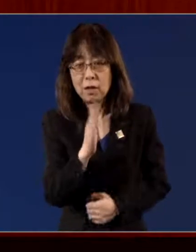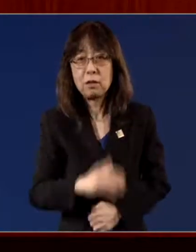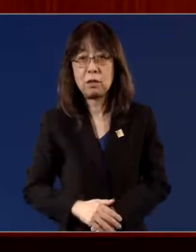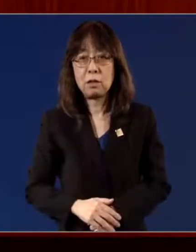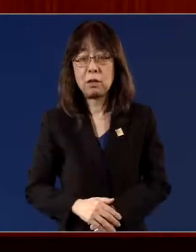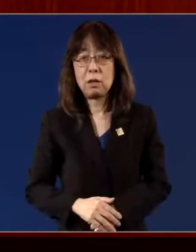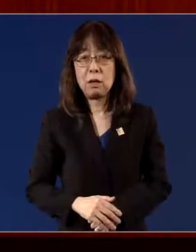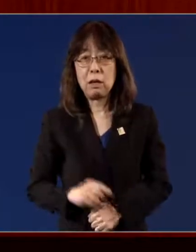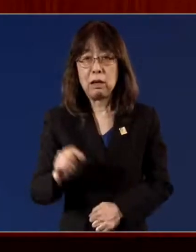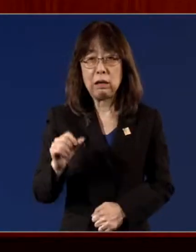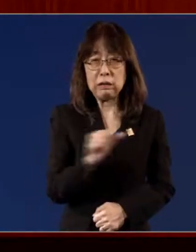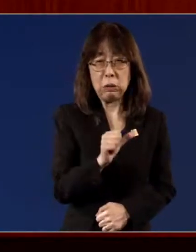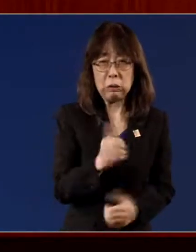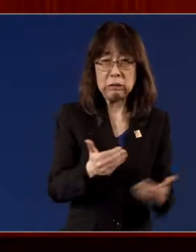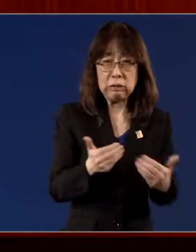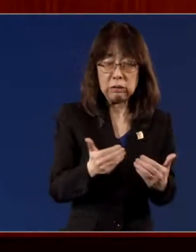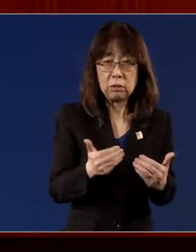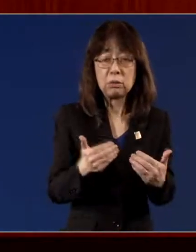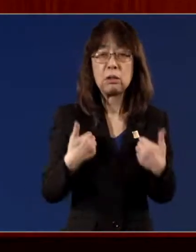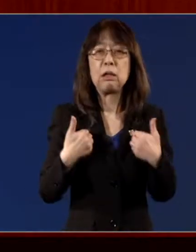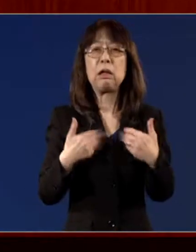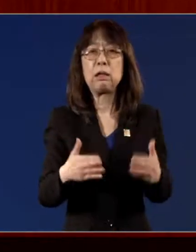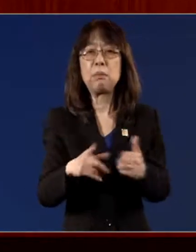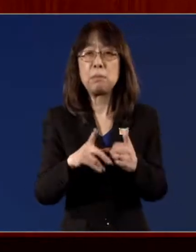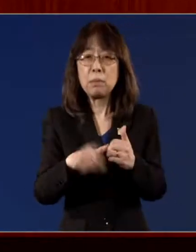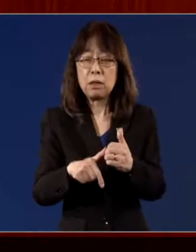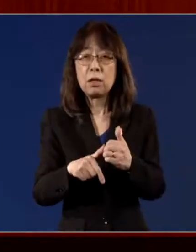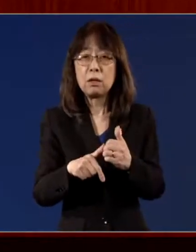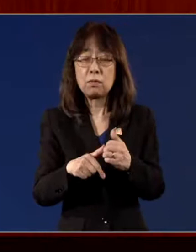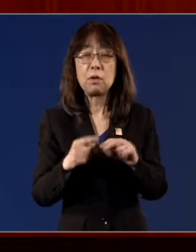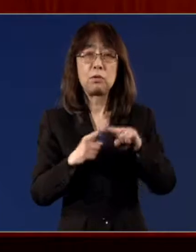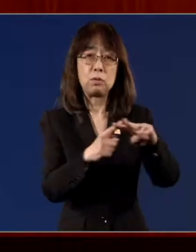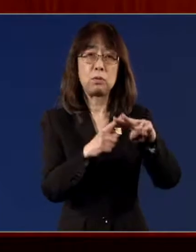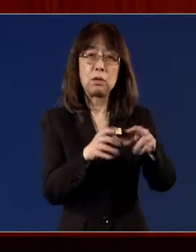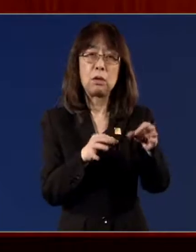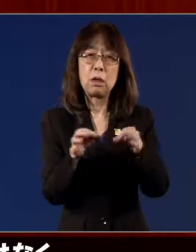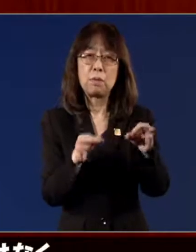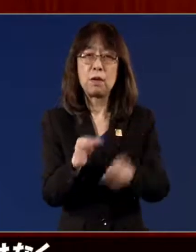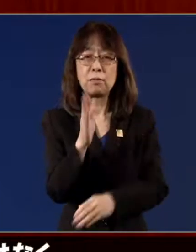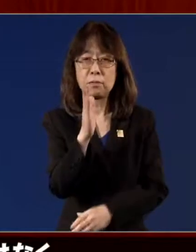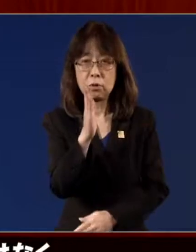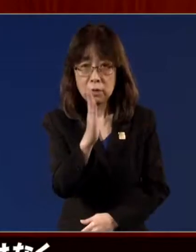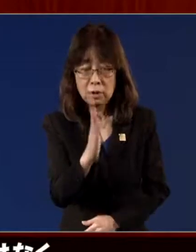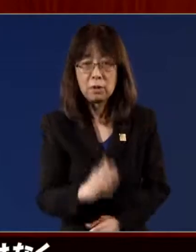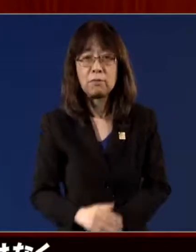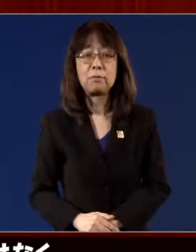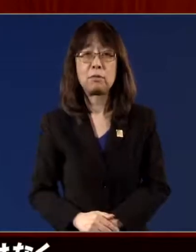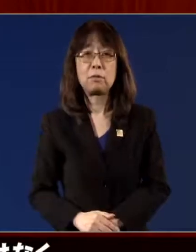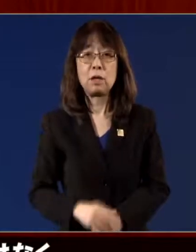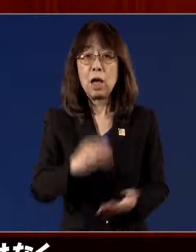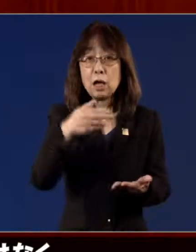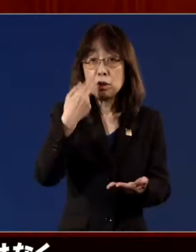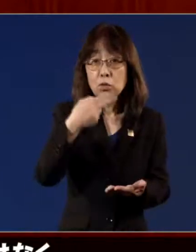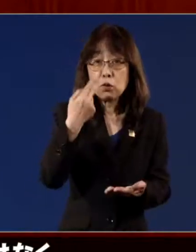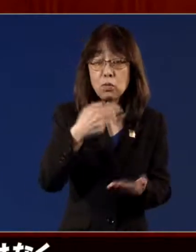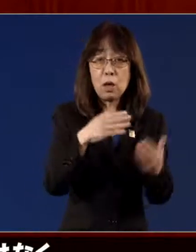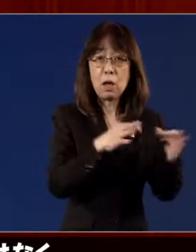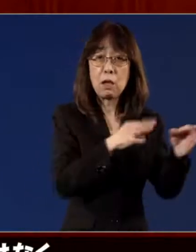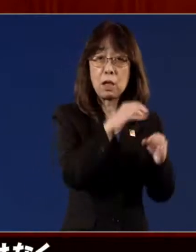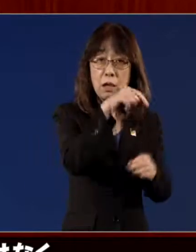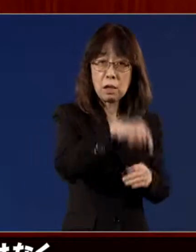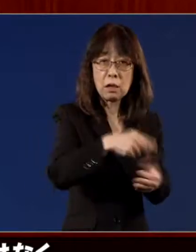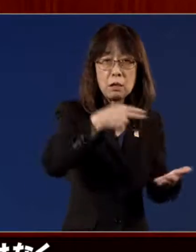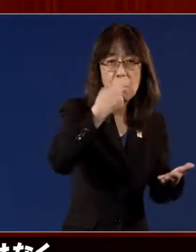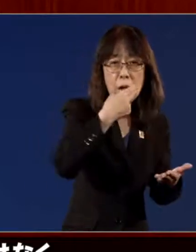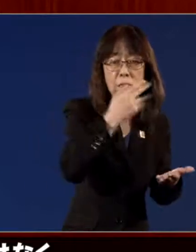急いではない買い物は通信販売を利用しましょう飲食は店内で食べるのでは